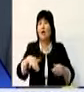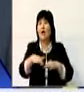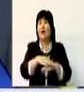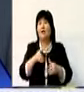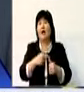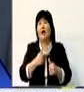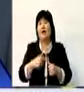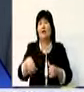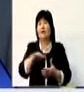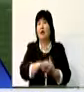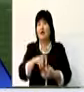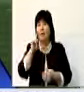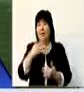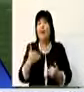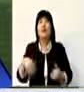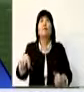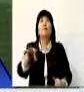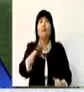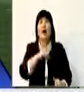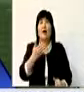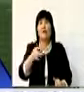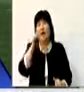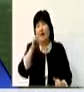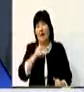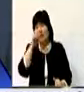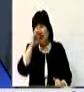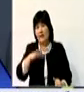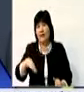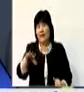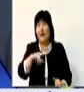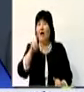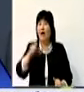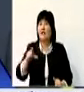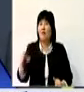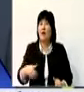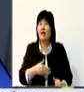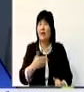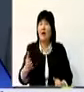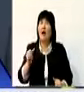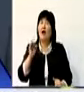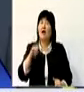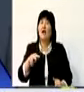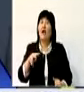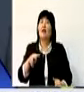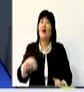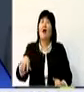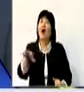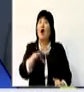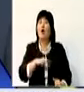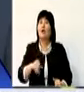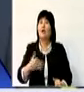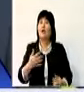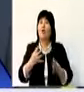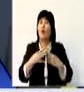деп білеміз. Сондықтан барша қазақ елінің азаматтарына, Арал ауданының барша